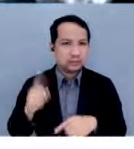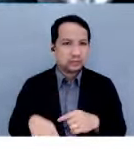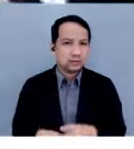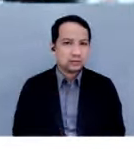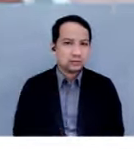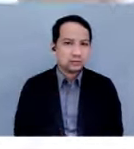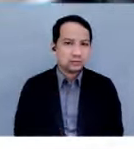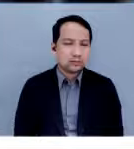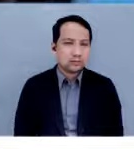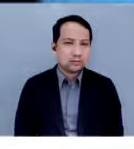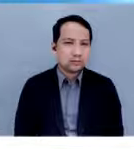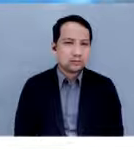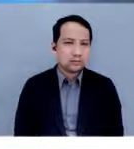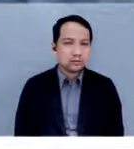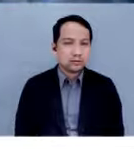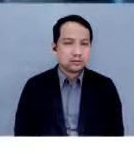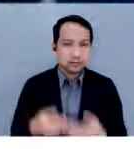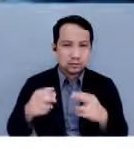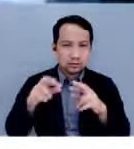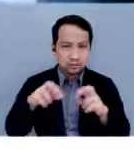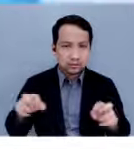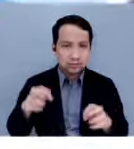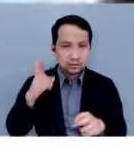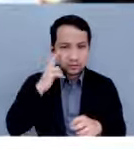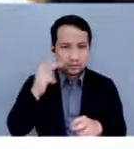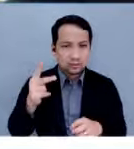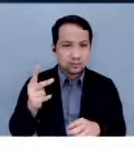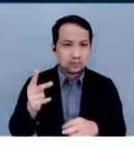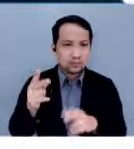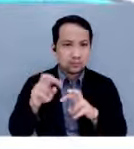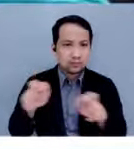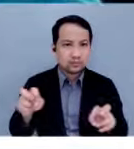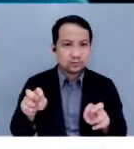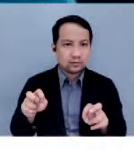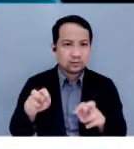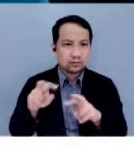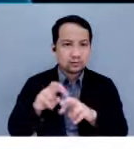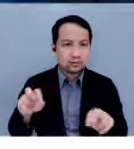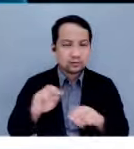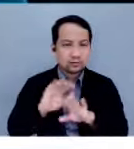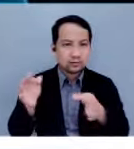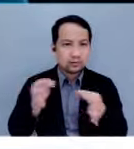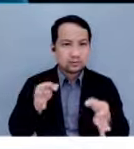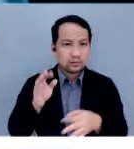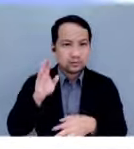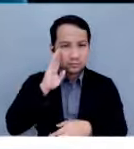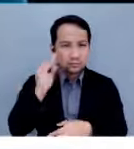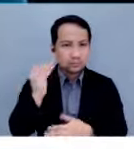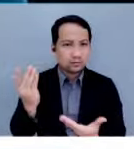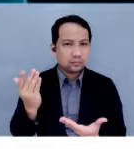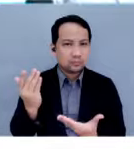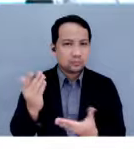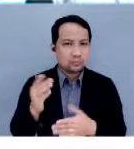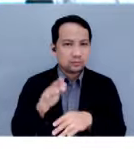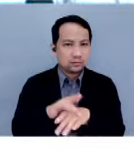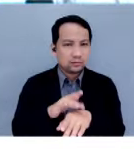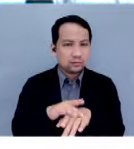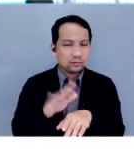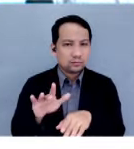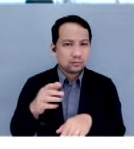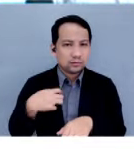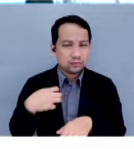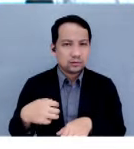Ipinagpatuloy ni Senador De La Rosa at Senador Robin Padilla ang pagdinig. Nilinaw naman ni Bato na wala siyang binebaby na pulis. Nainsulto